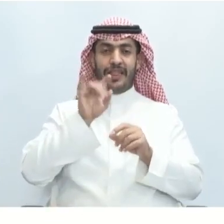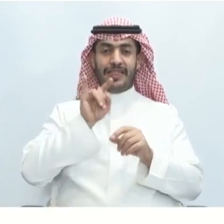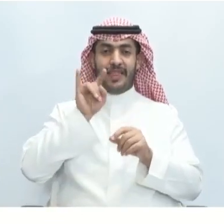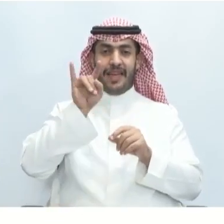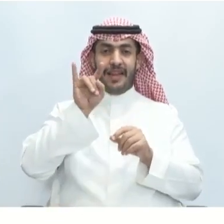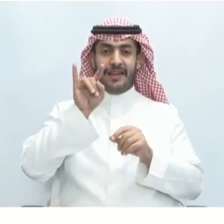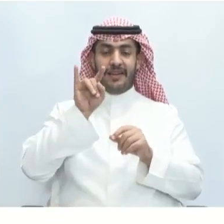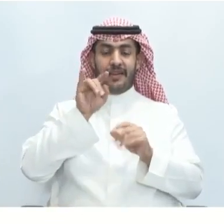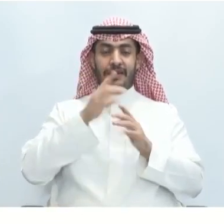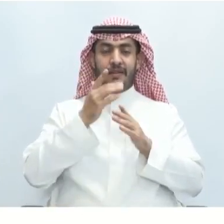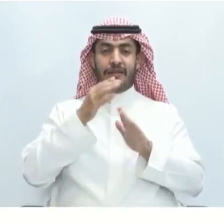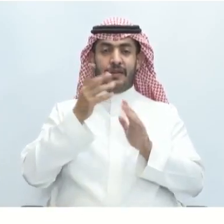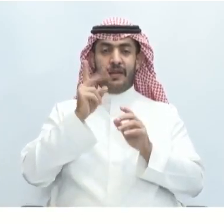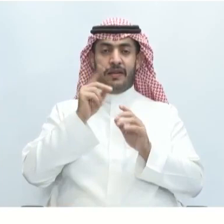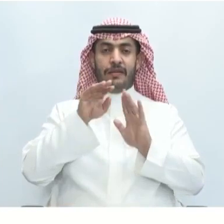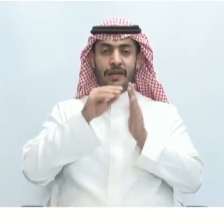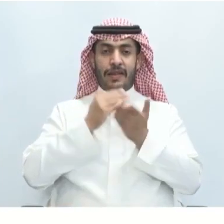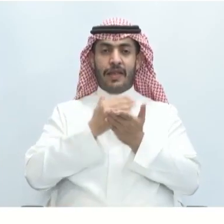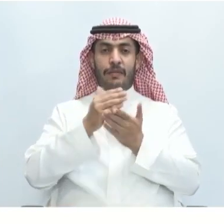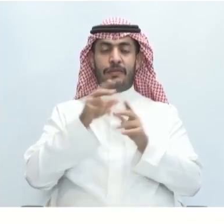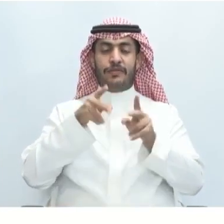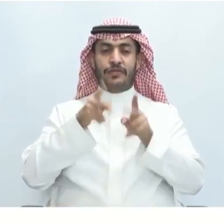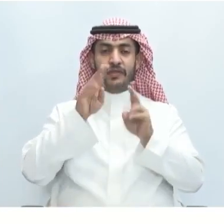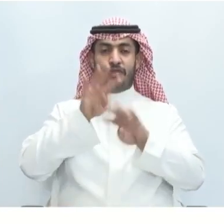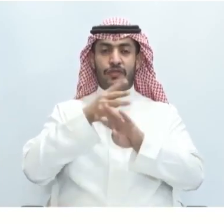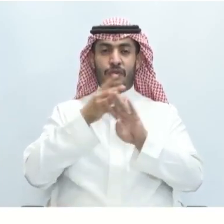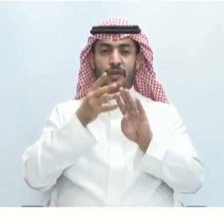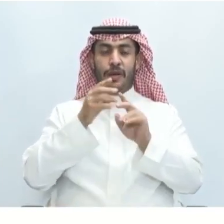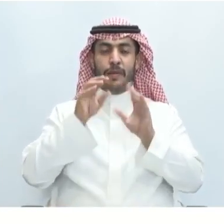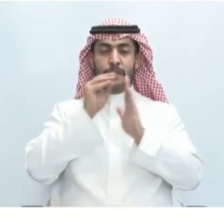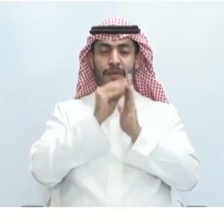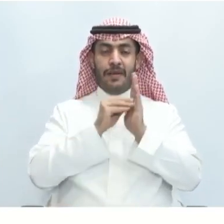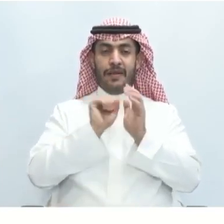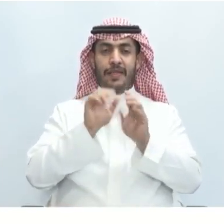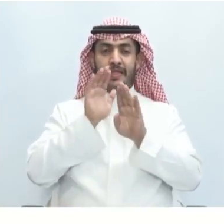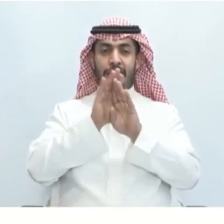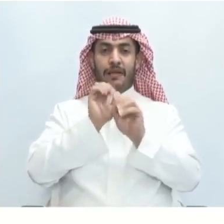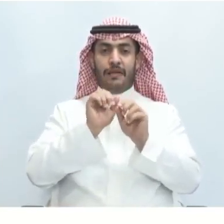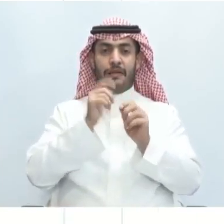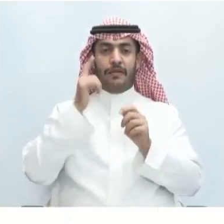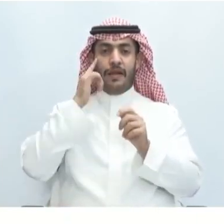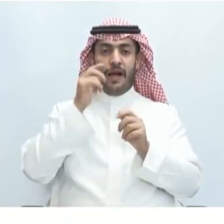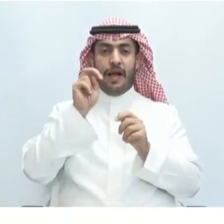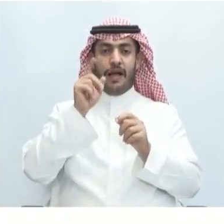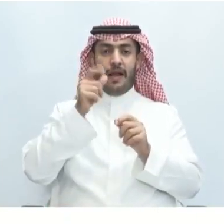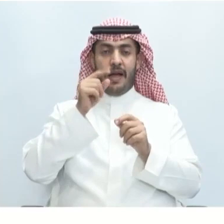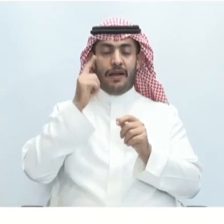الطيران سنتناول ايضا استكمال انشاء جدول البيانات لدعم القرار